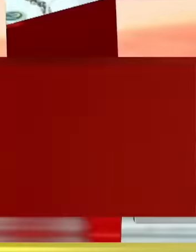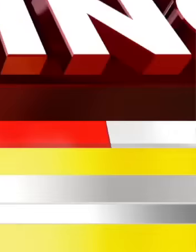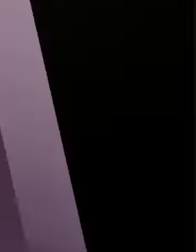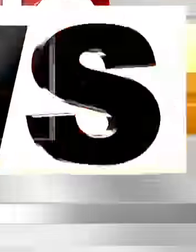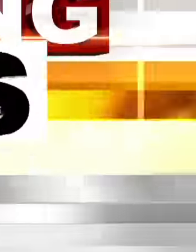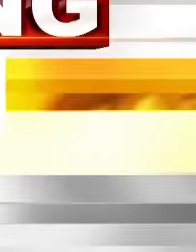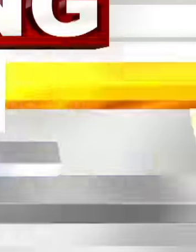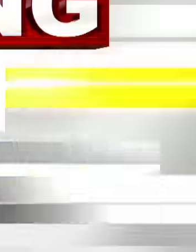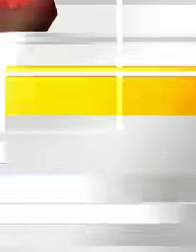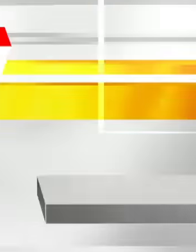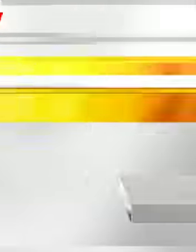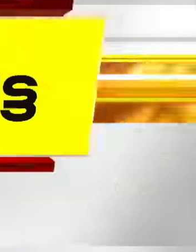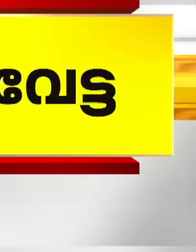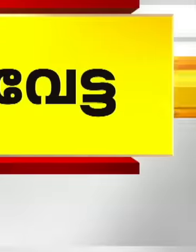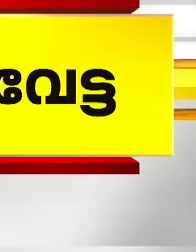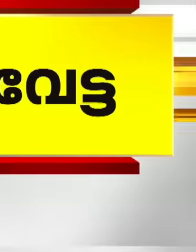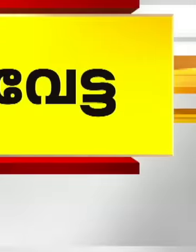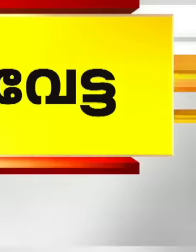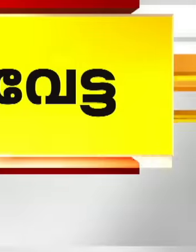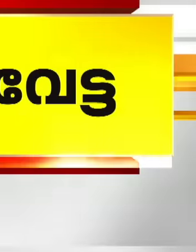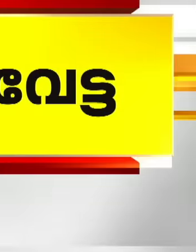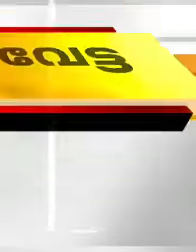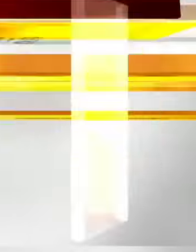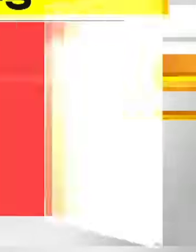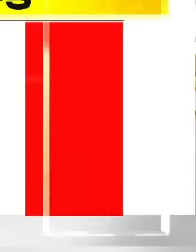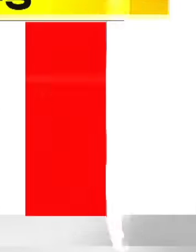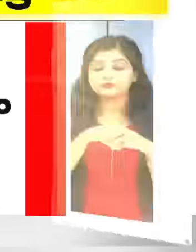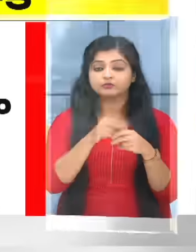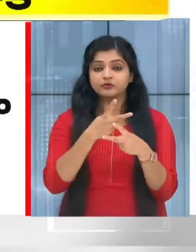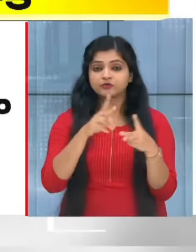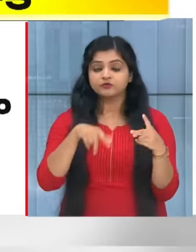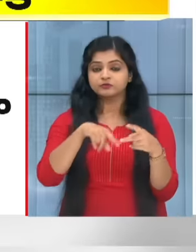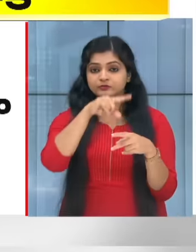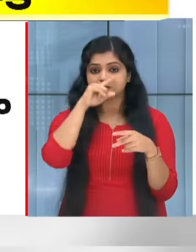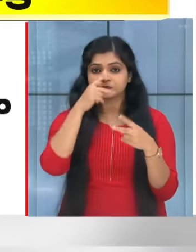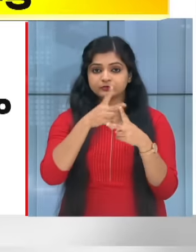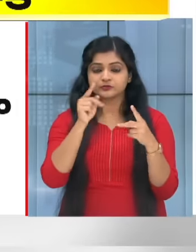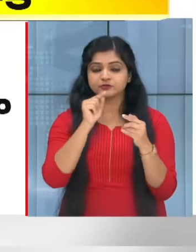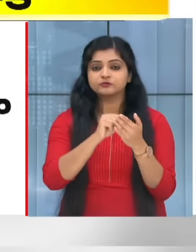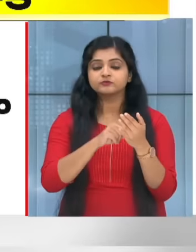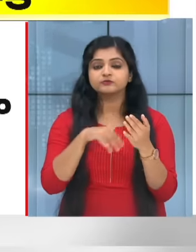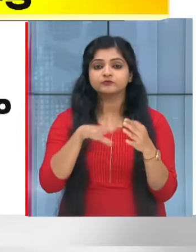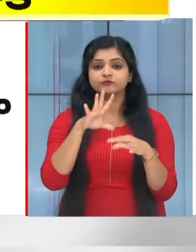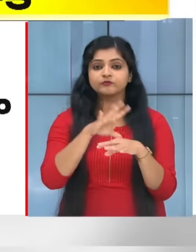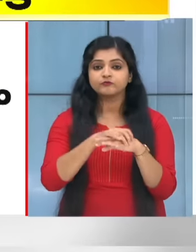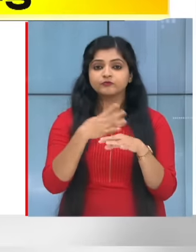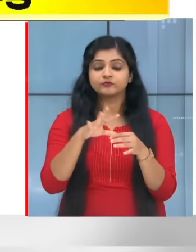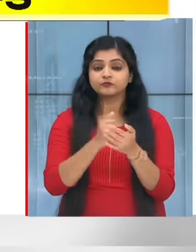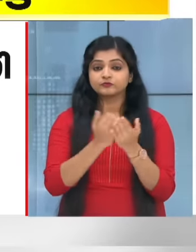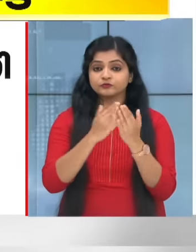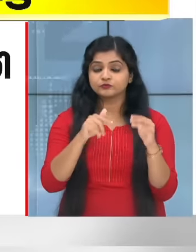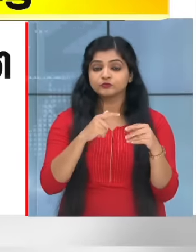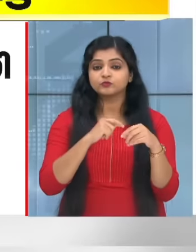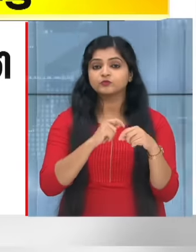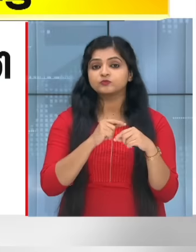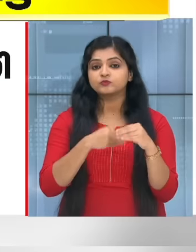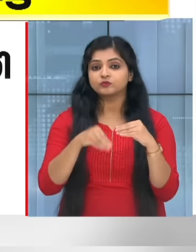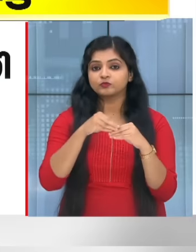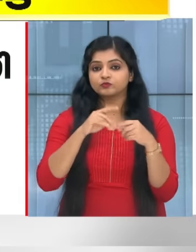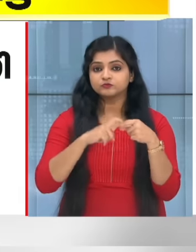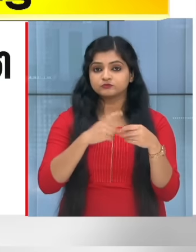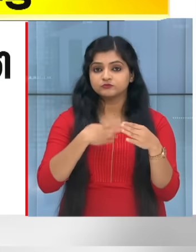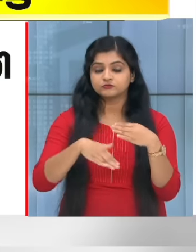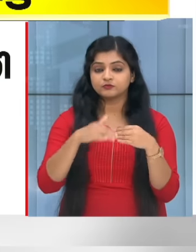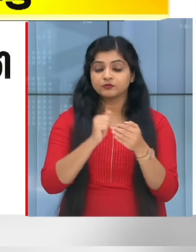നിന്ന് MDMA ഉൾപ്പെടെയുള്ള ലഹരി വസ്തുക്കൾ പിടിച്ചെടുത്തിട്ടുള്ളത്. ഈ വിദ്യാർത്ഥികളെ കൂടുതൽ ചോദ്യം ചെയ്യുകയാണ്. ബാംഗ്ലൂരിൽ